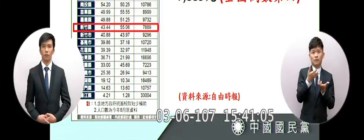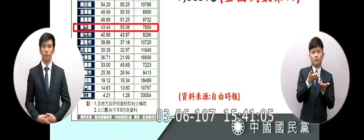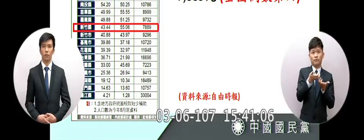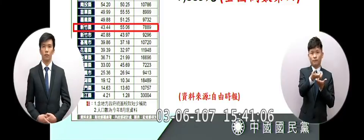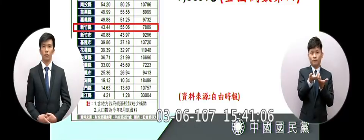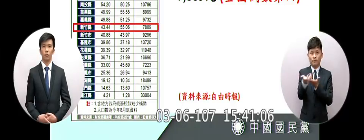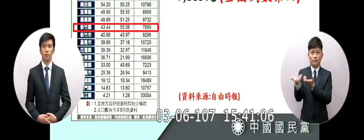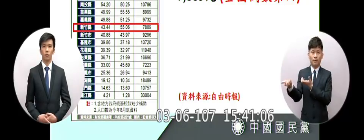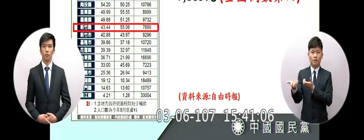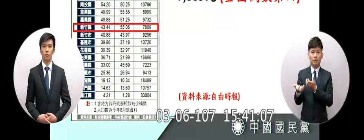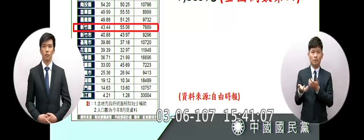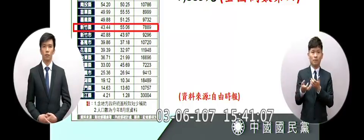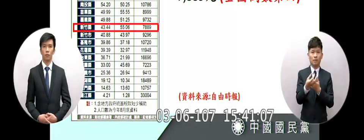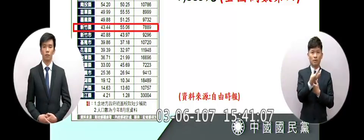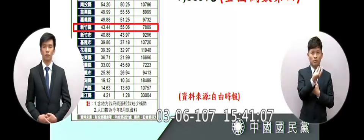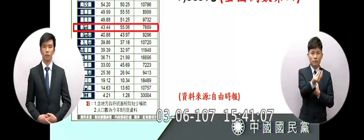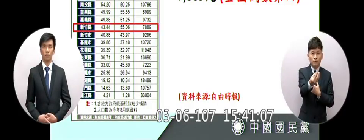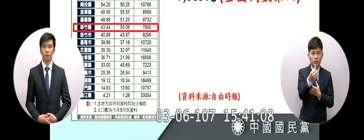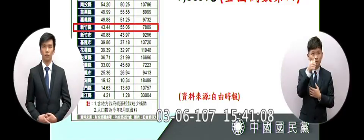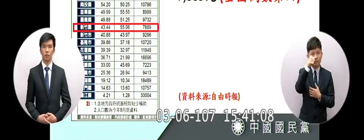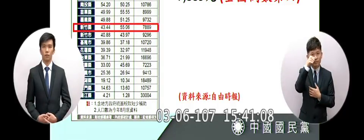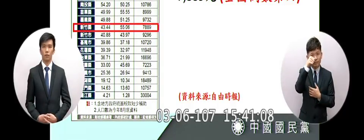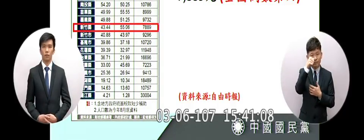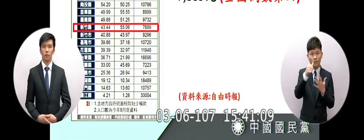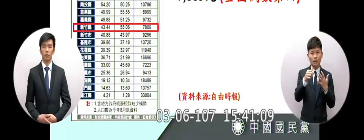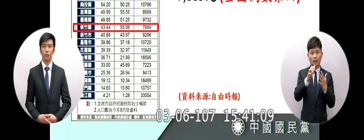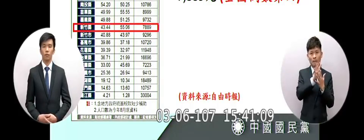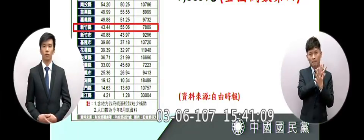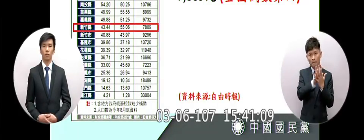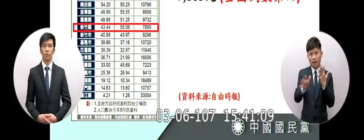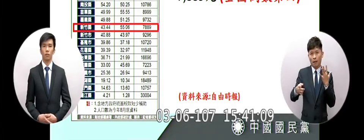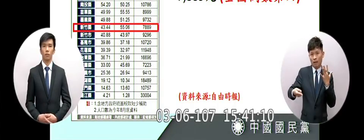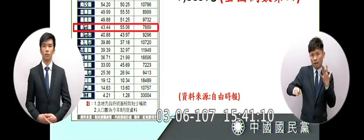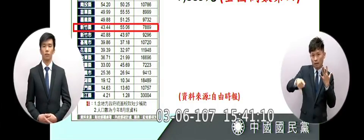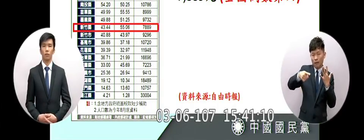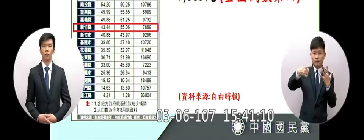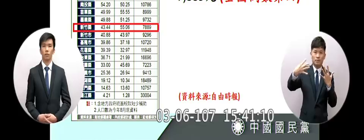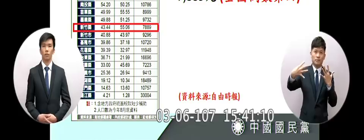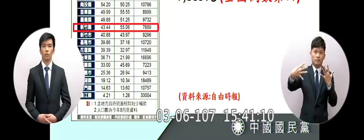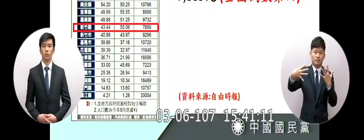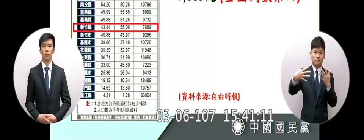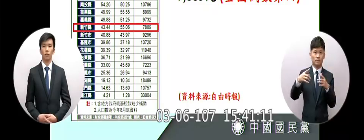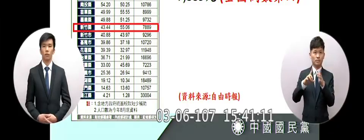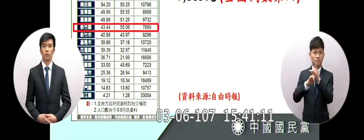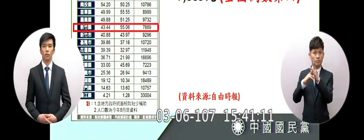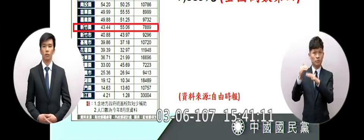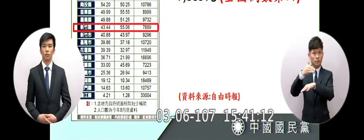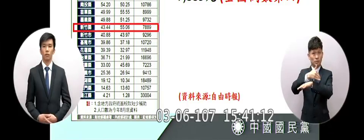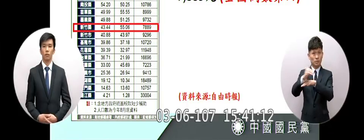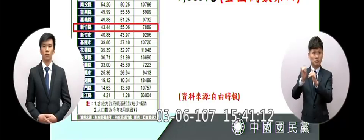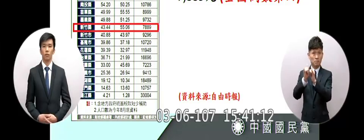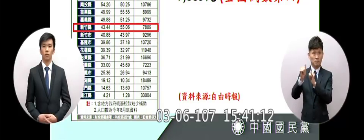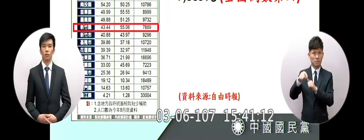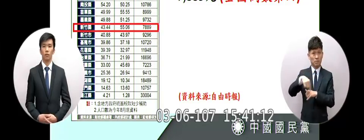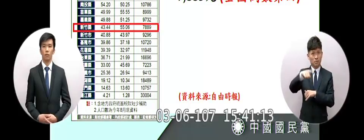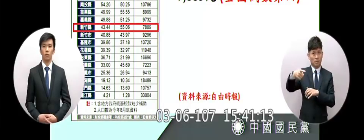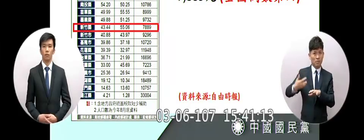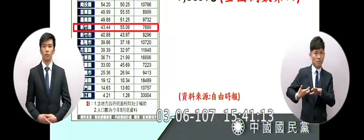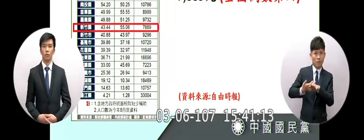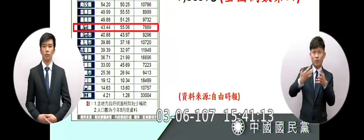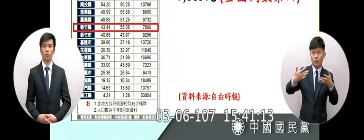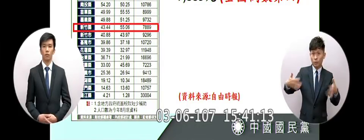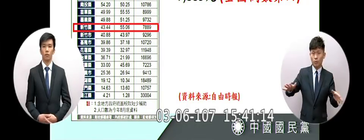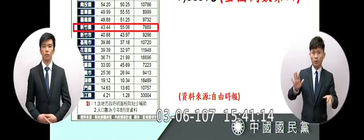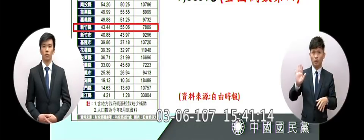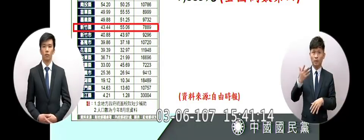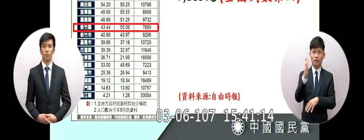呢，却是倒数第四啊！这个我觉得这个是对新竹县的县民来讲哦，贡献很多，但是